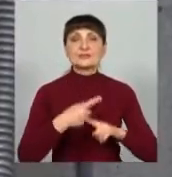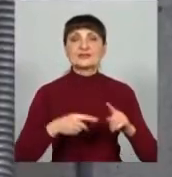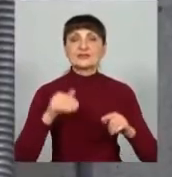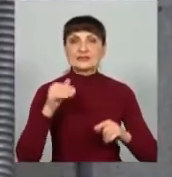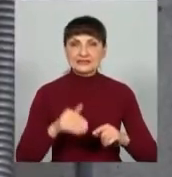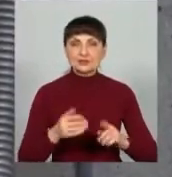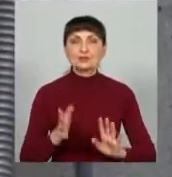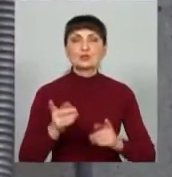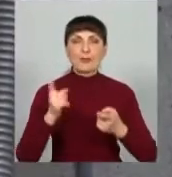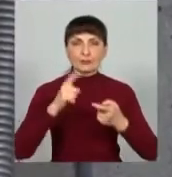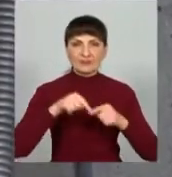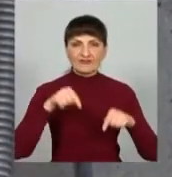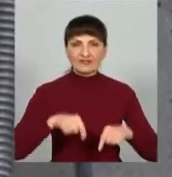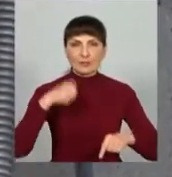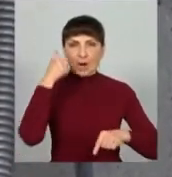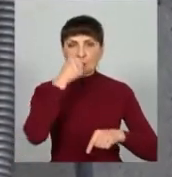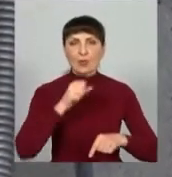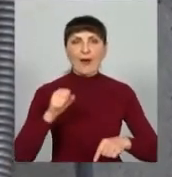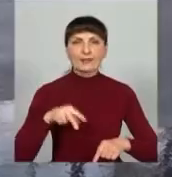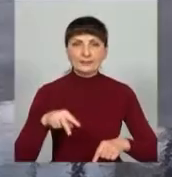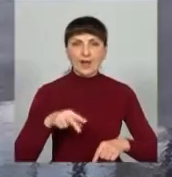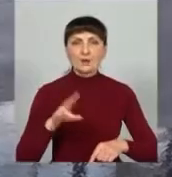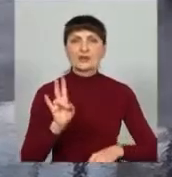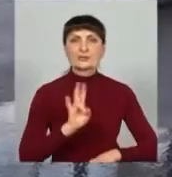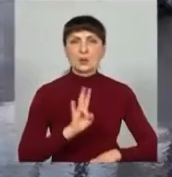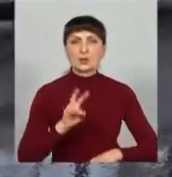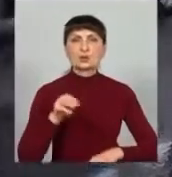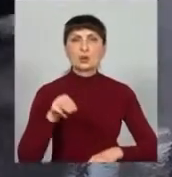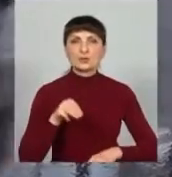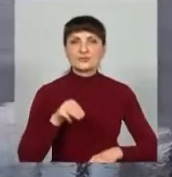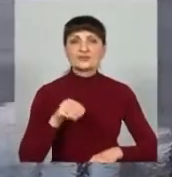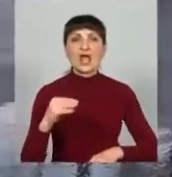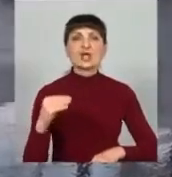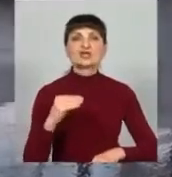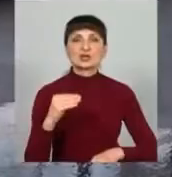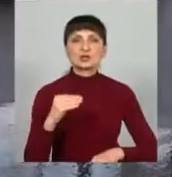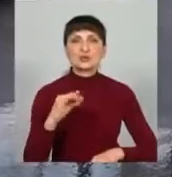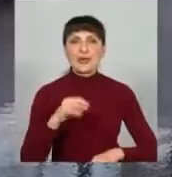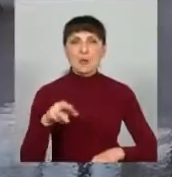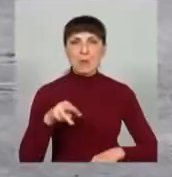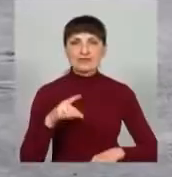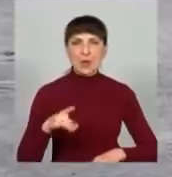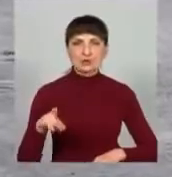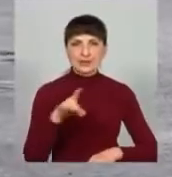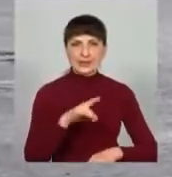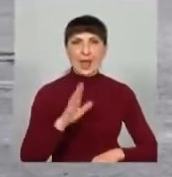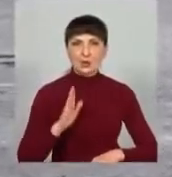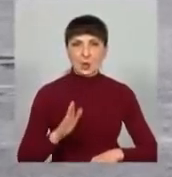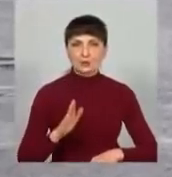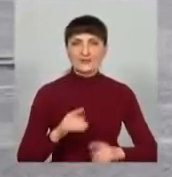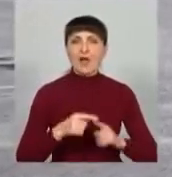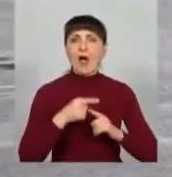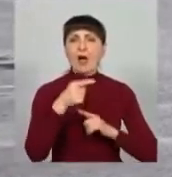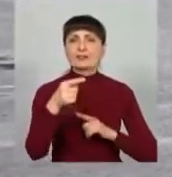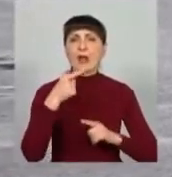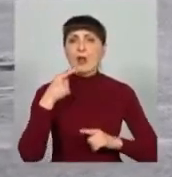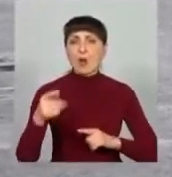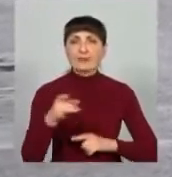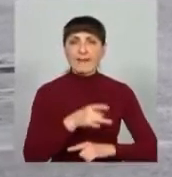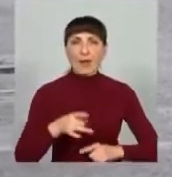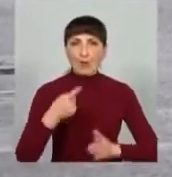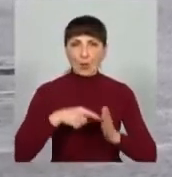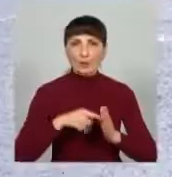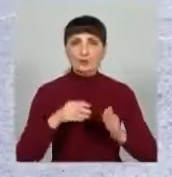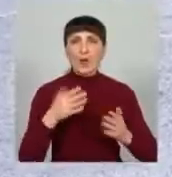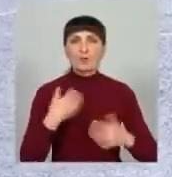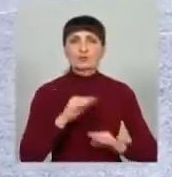3,5 тысячи подключат в этом году в Алатауском, Наурызбайском, Турксибском, Жетысуском и Медеусском районах. А в отдаленных районах города